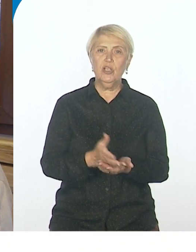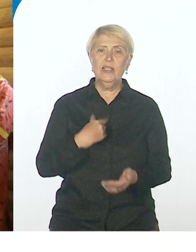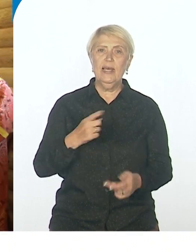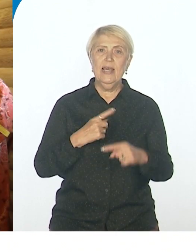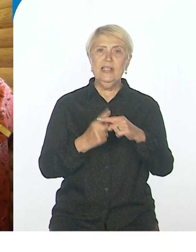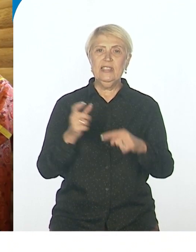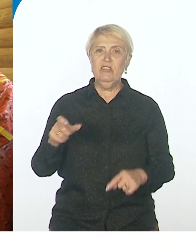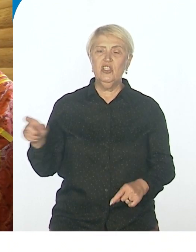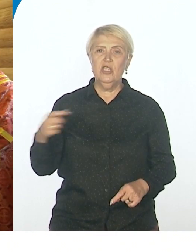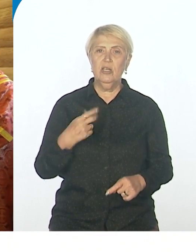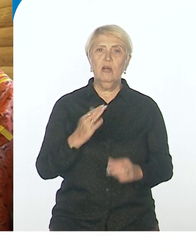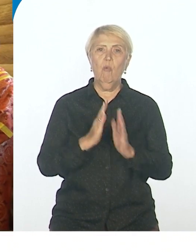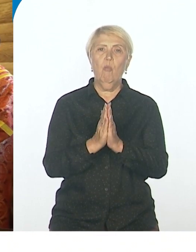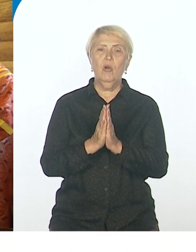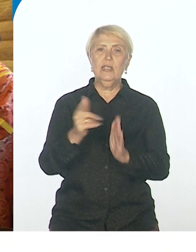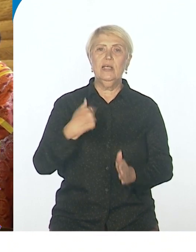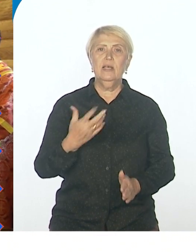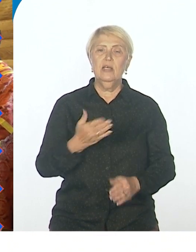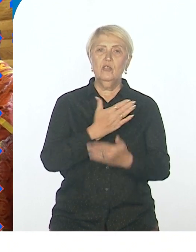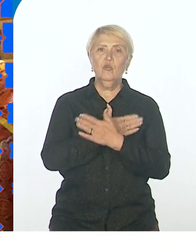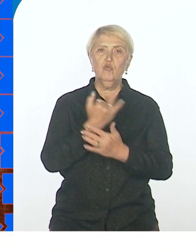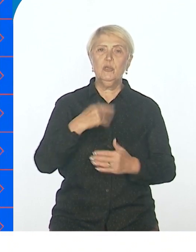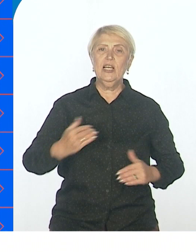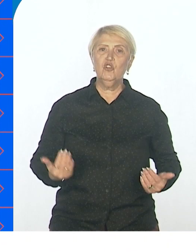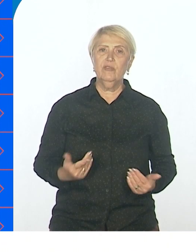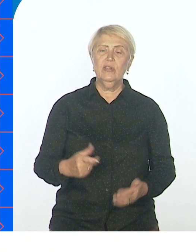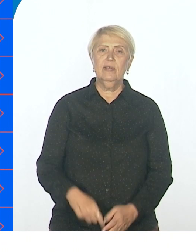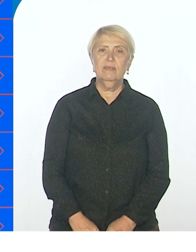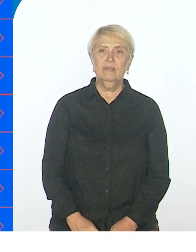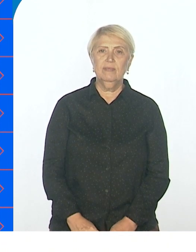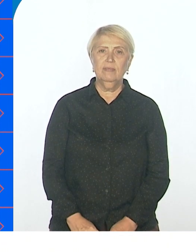военными молится за усопших и за живых.